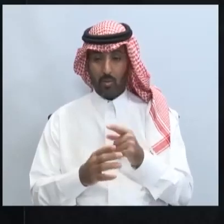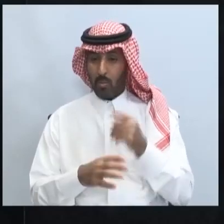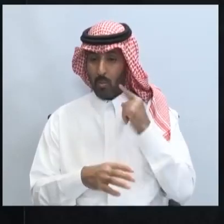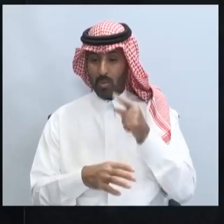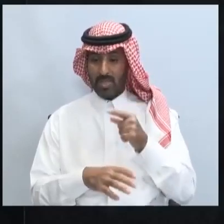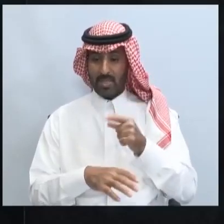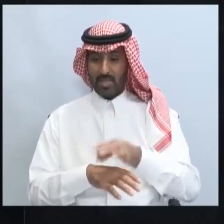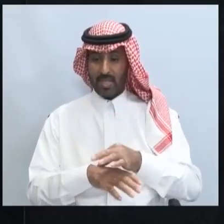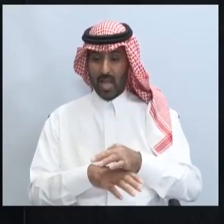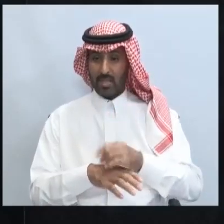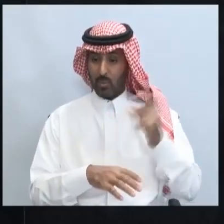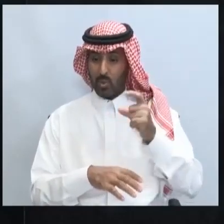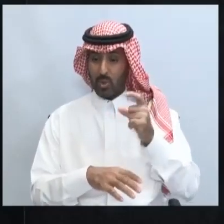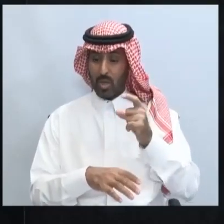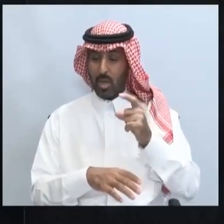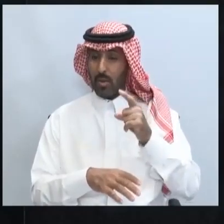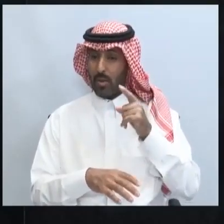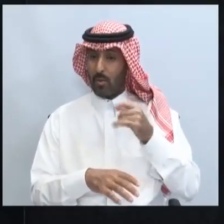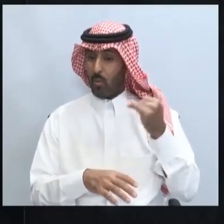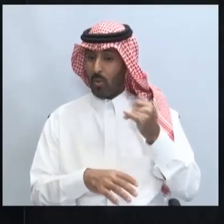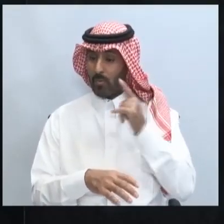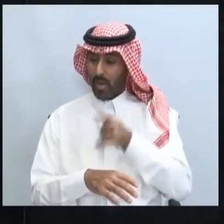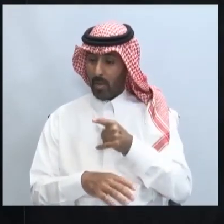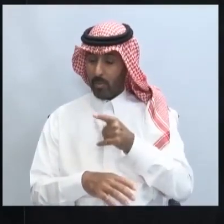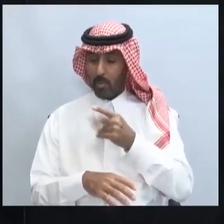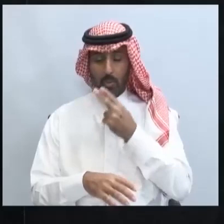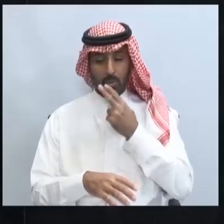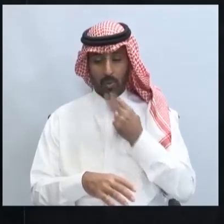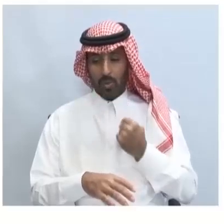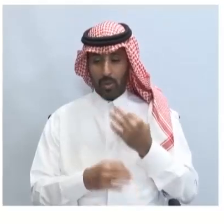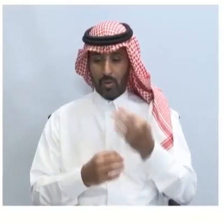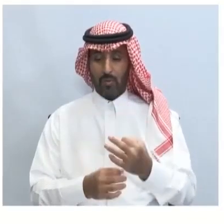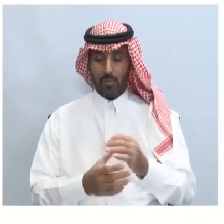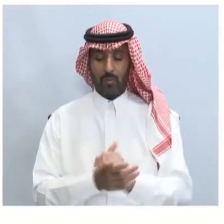منظما مرتبا نظيفا لا يؤذي